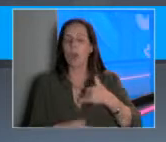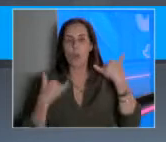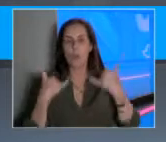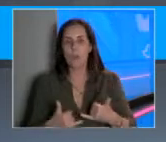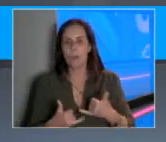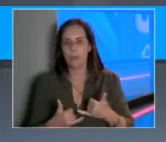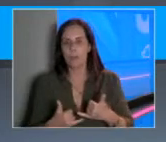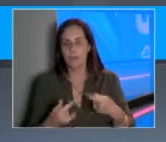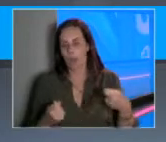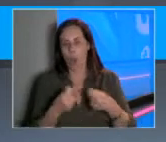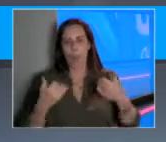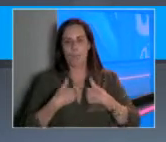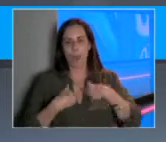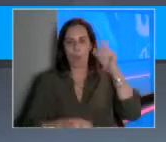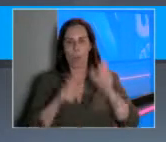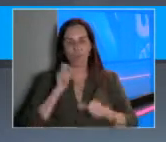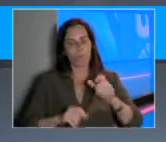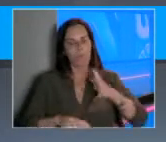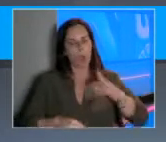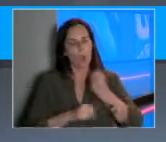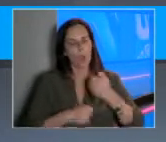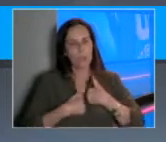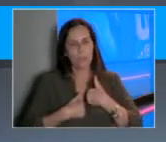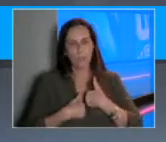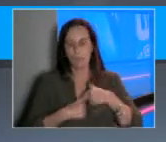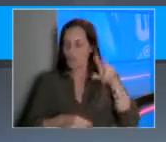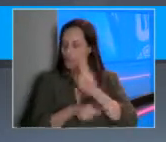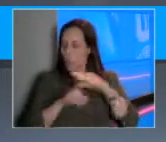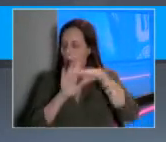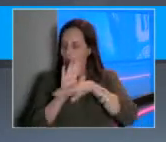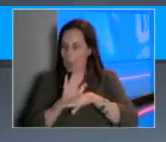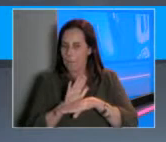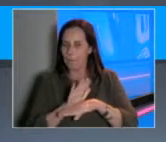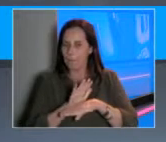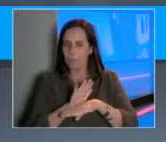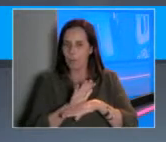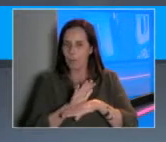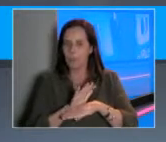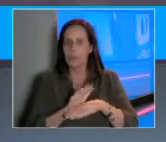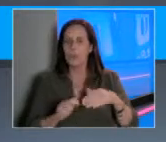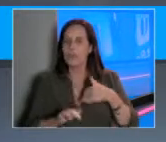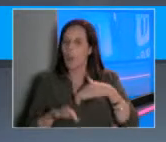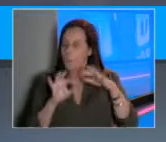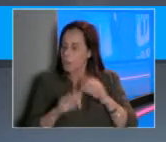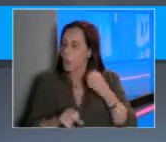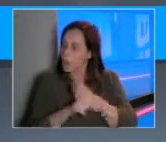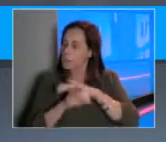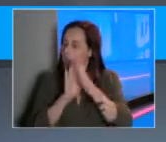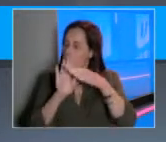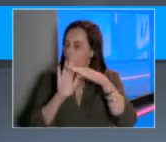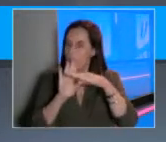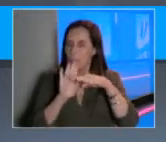היום המון תלוי בנו, באנשים, בהתנהגות שלנו, בשמירה על הכללים, בזה שאנחנו באמת ממלאים את כל